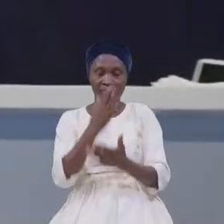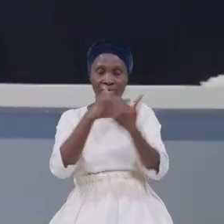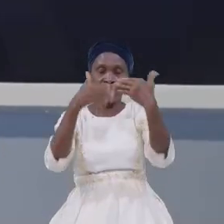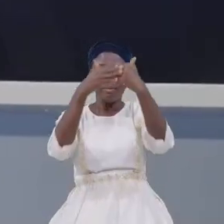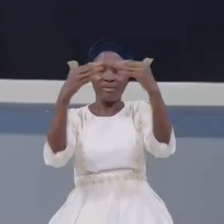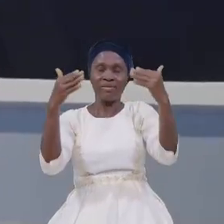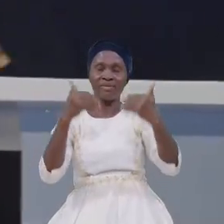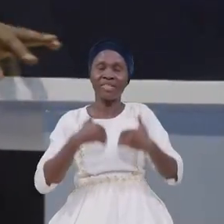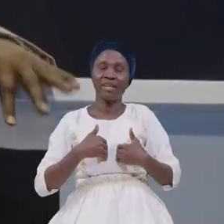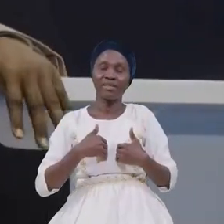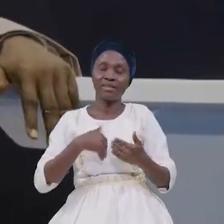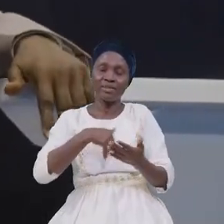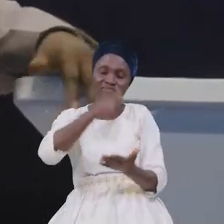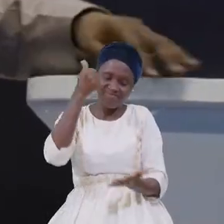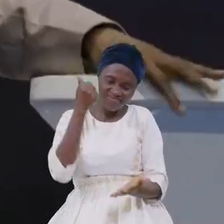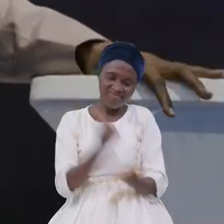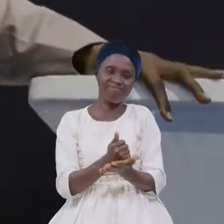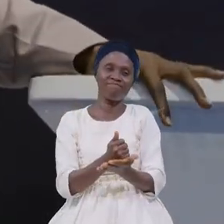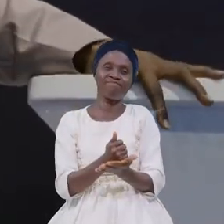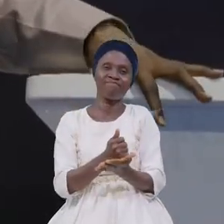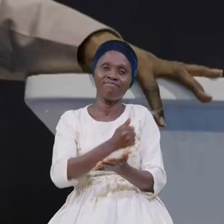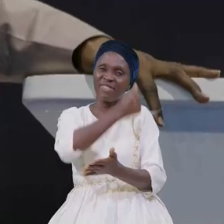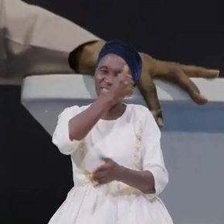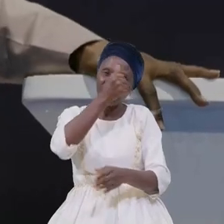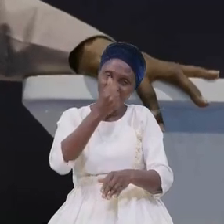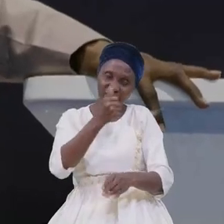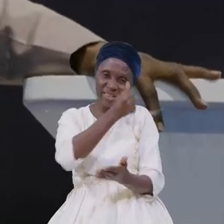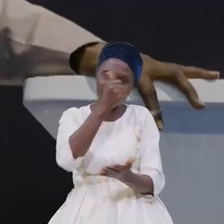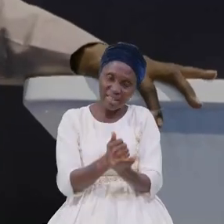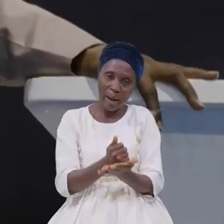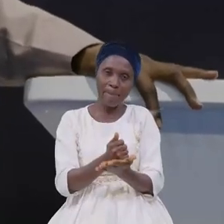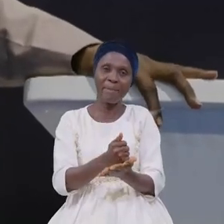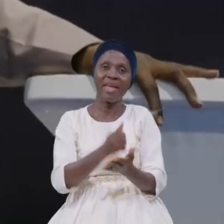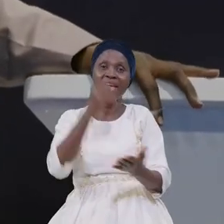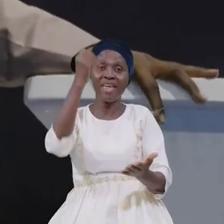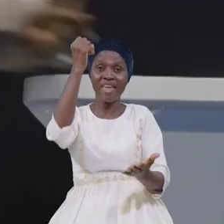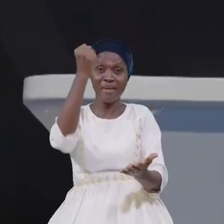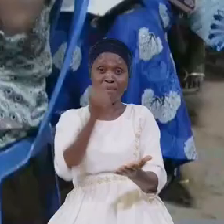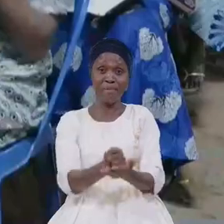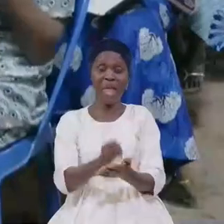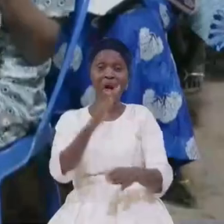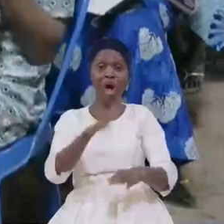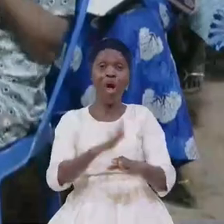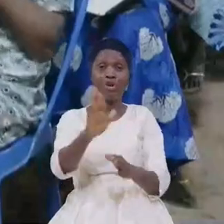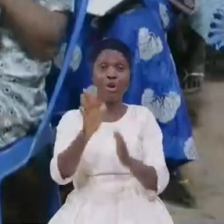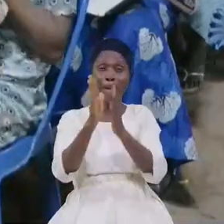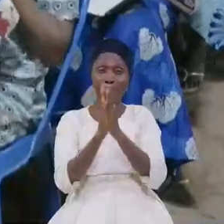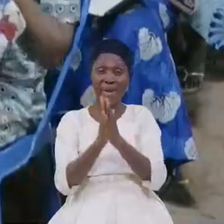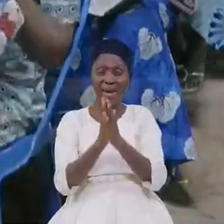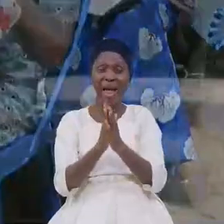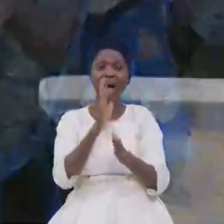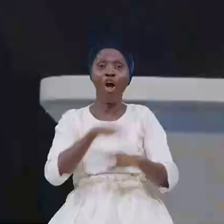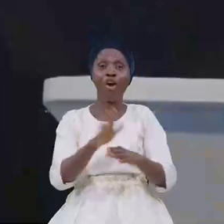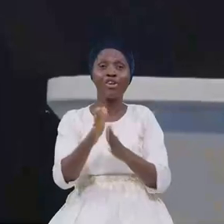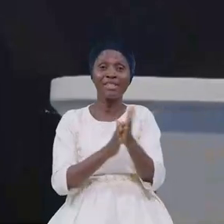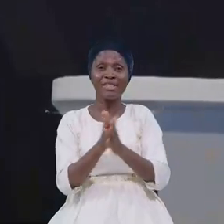Le ciel a cacheté, amen, sur votre requête, sur votre